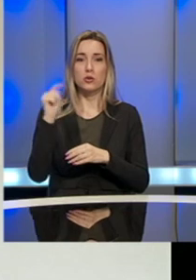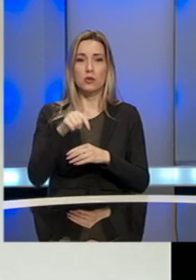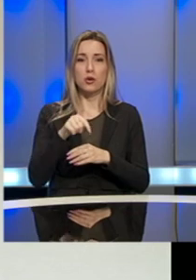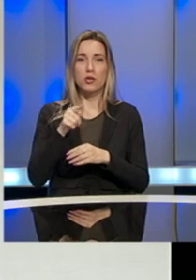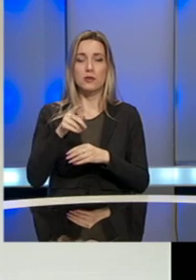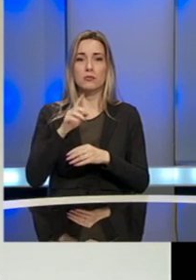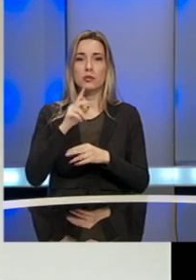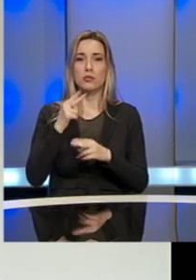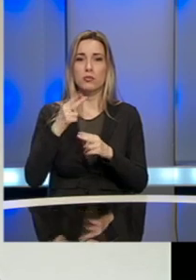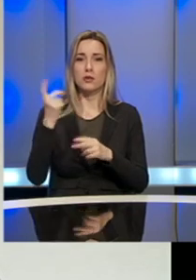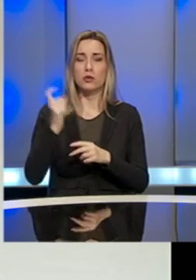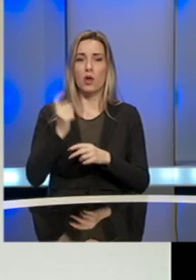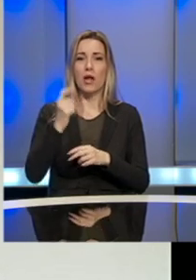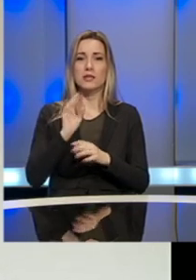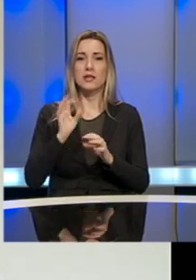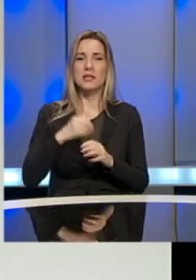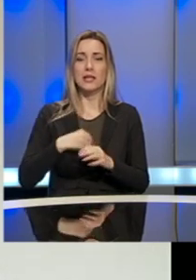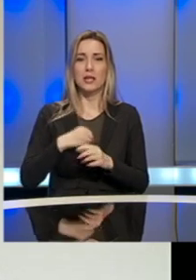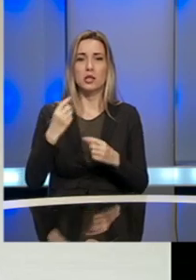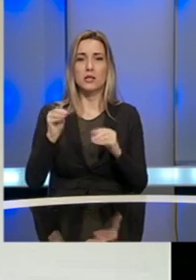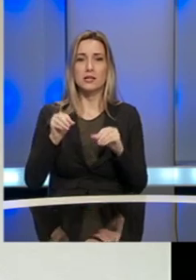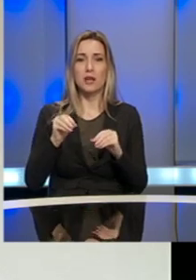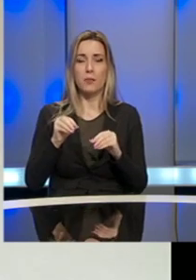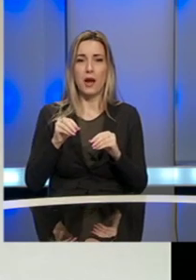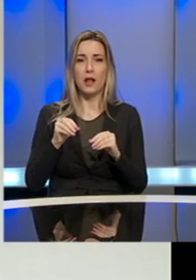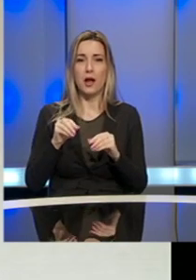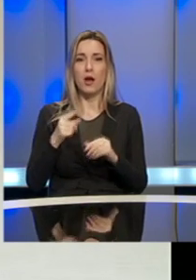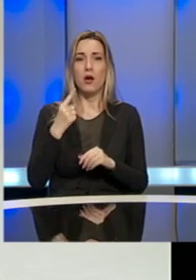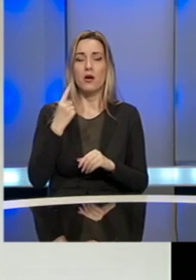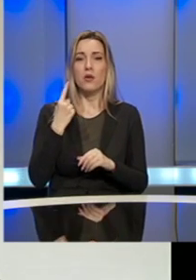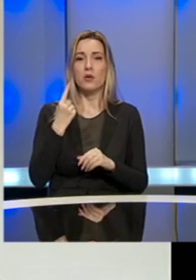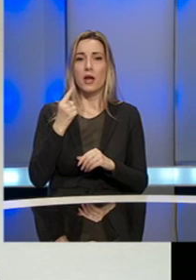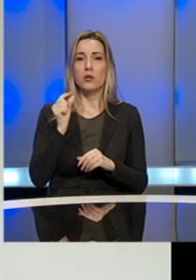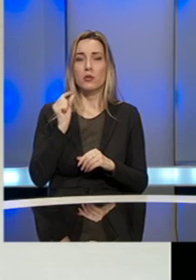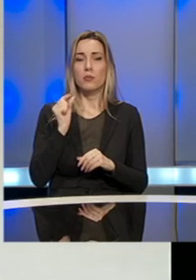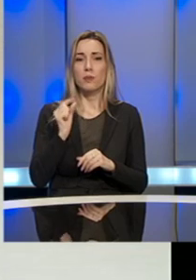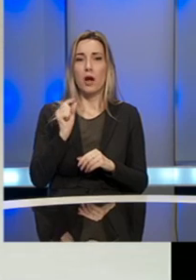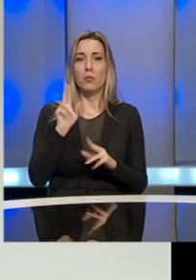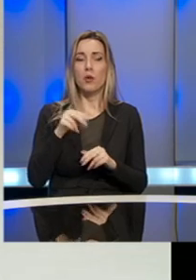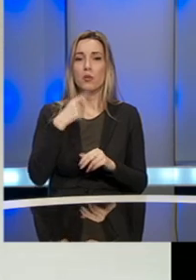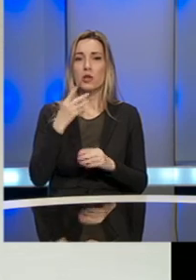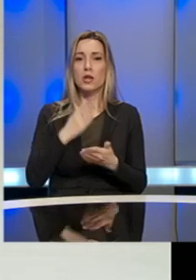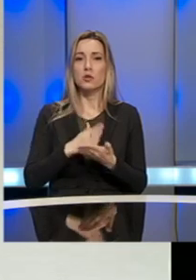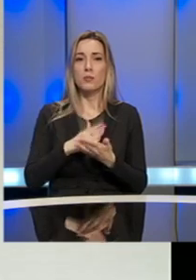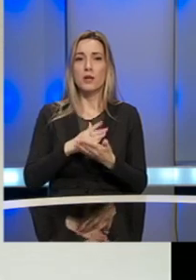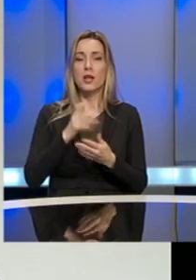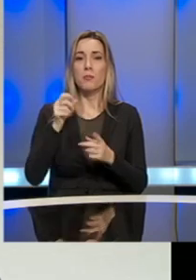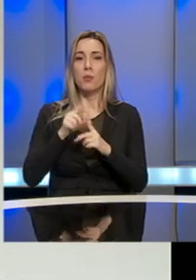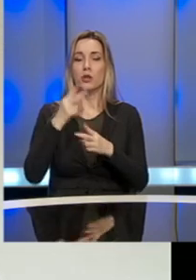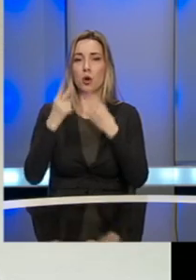takozvanih kritičnih zemalja, već su u jednom mahu, mogu reći, da su bili pod